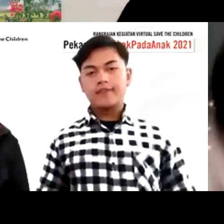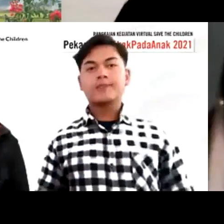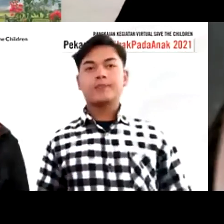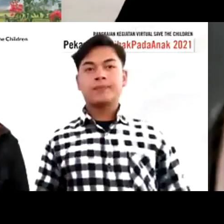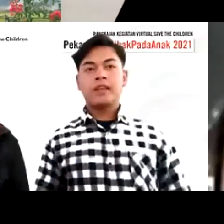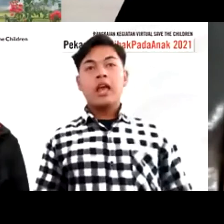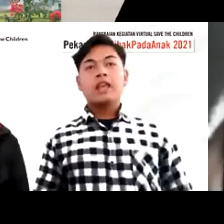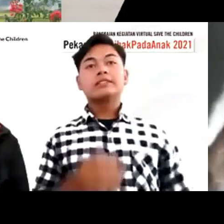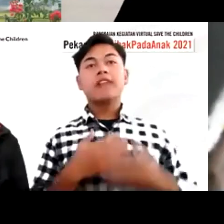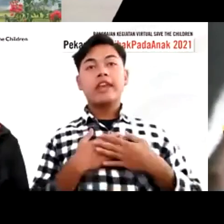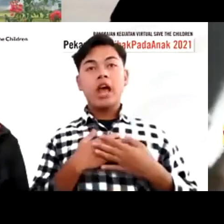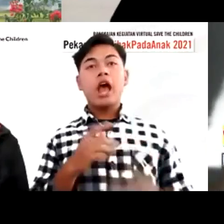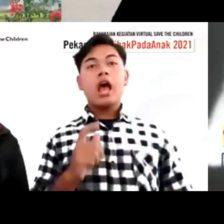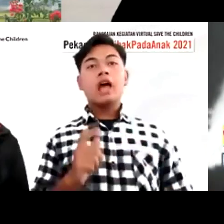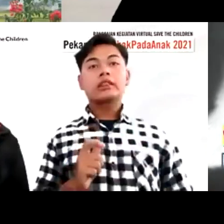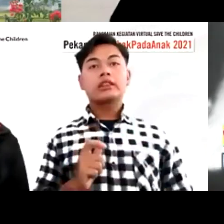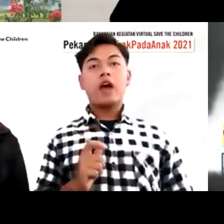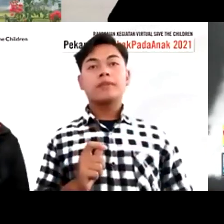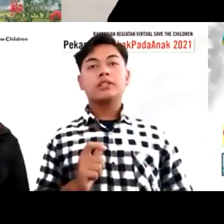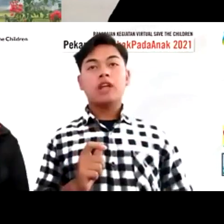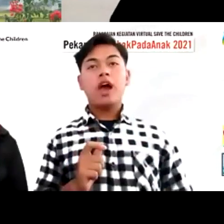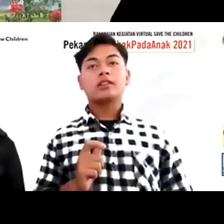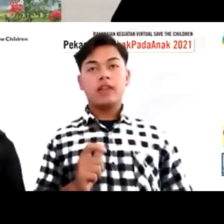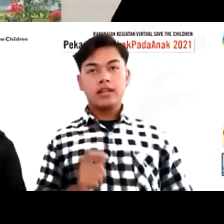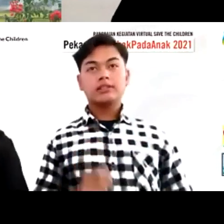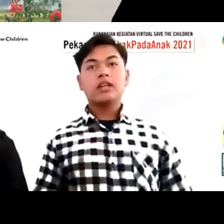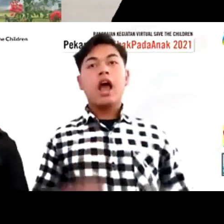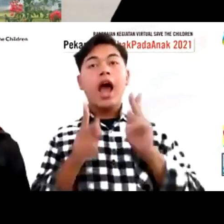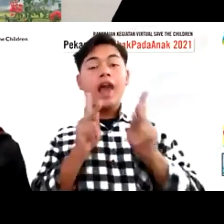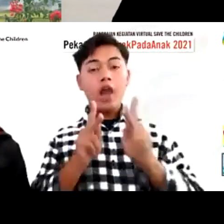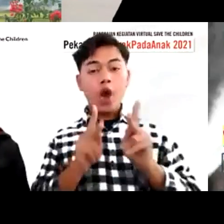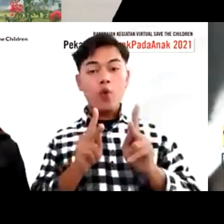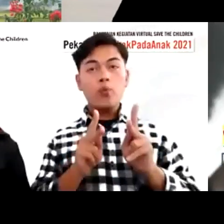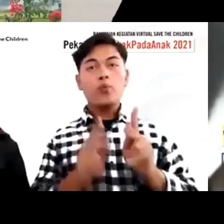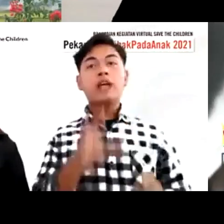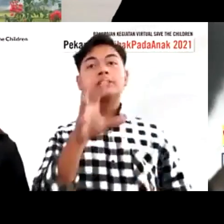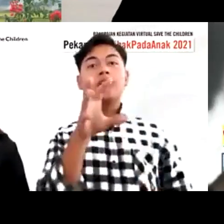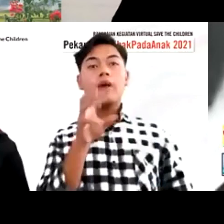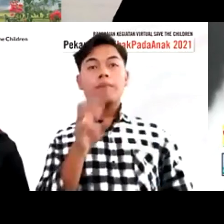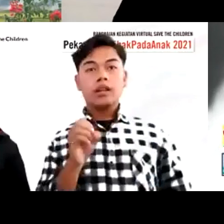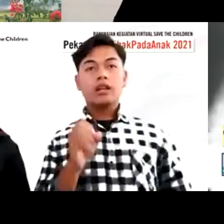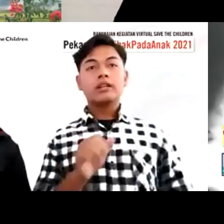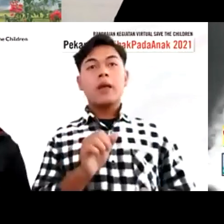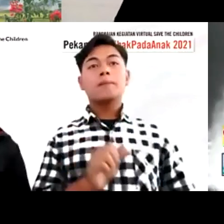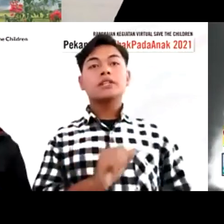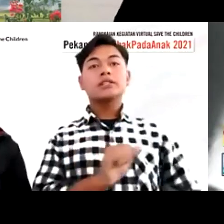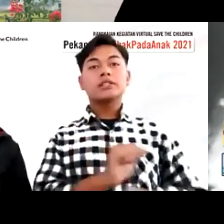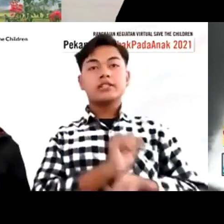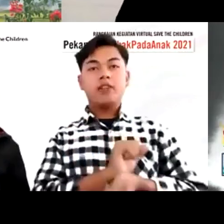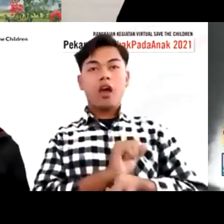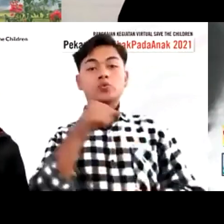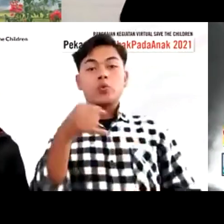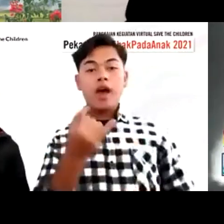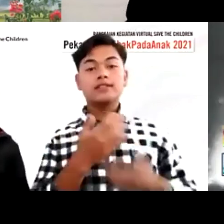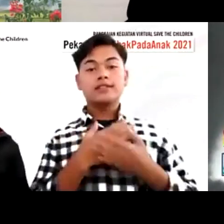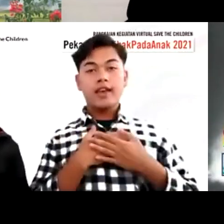nggak jangan tapi kata alau tapi